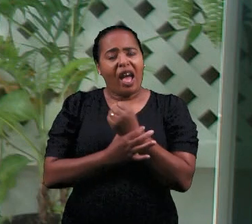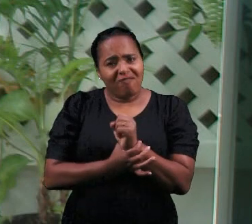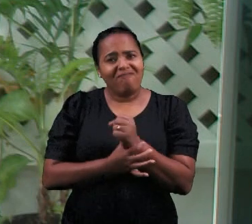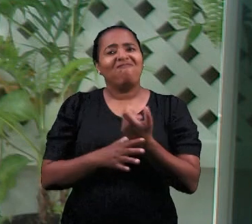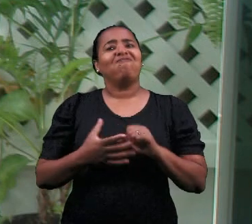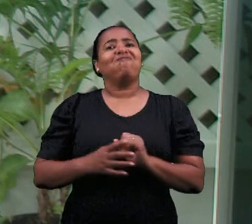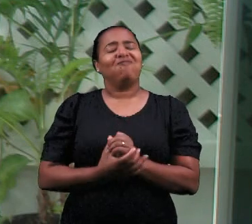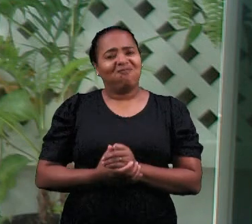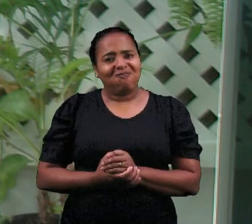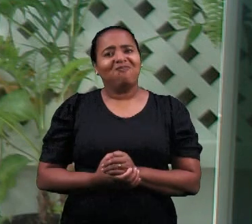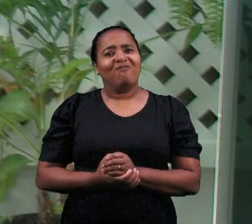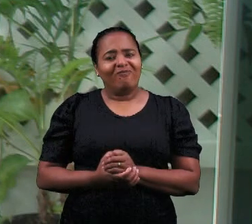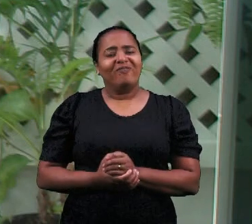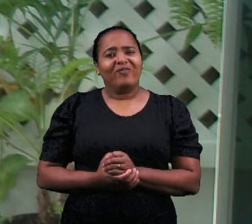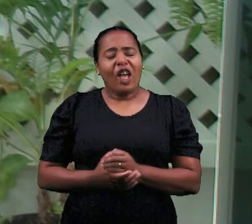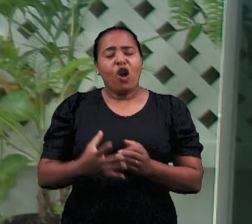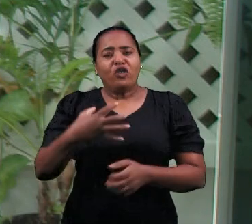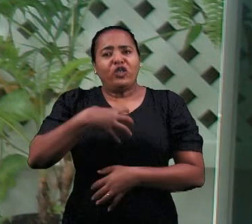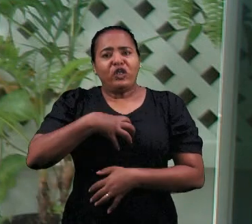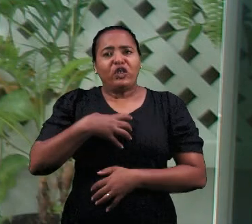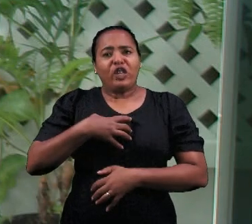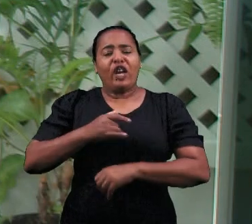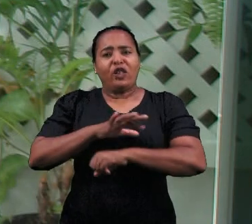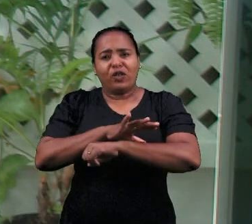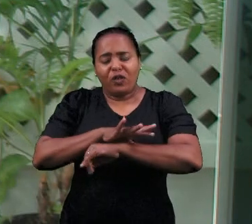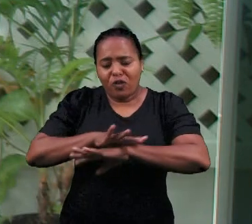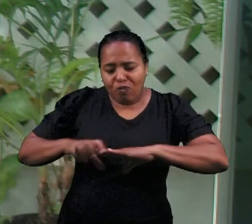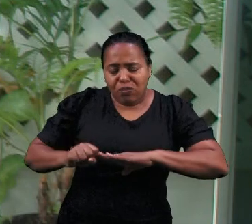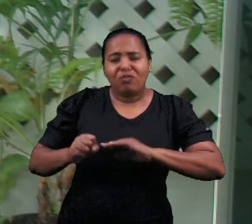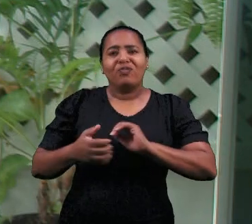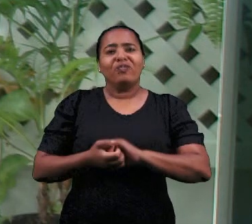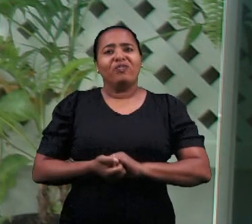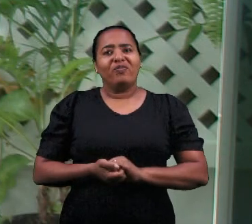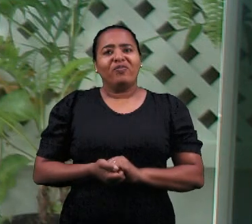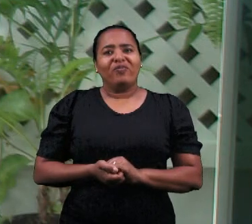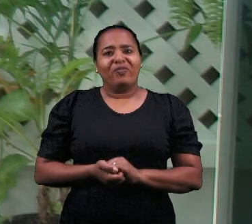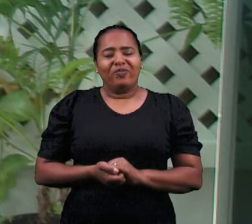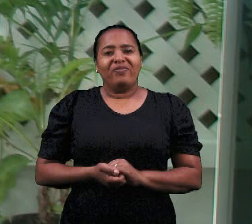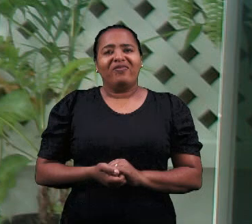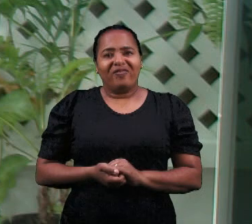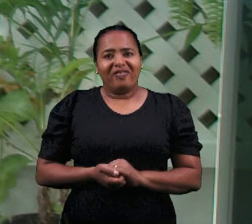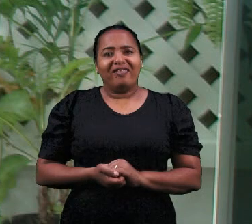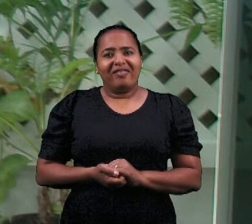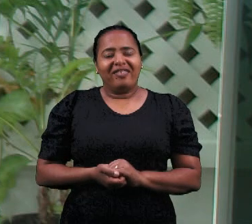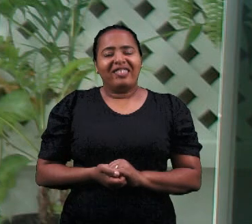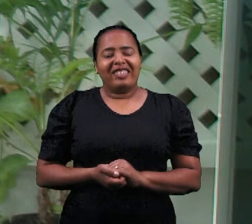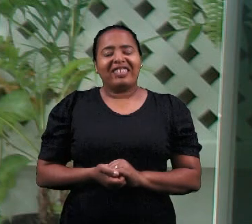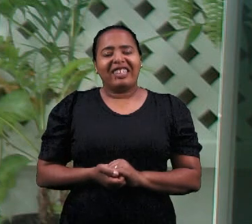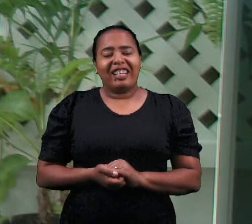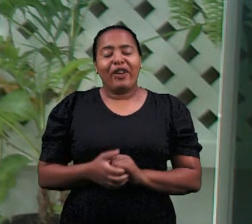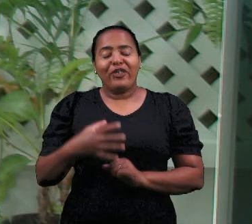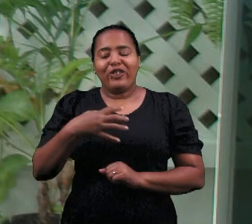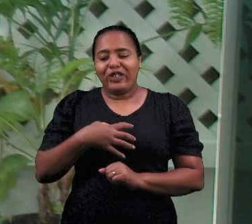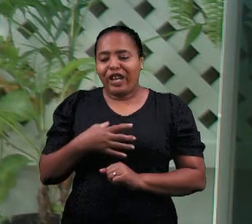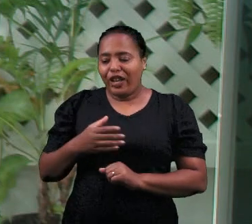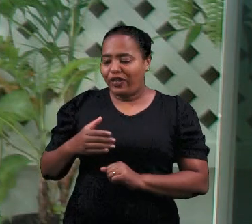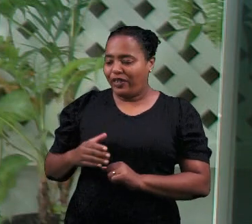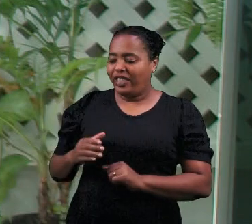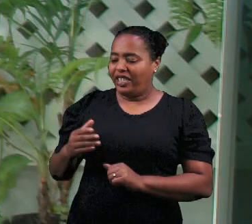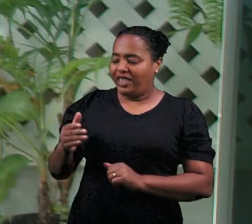thérapie. C'est une manière de prendre soin. C'est une manière de guérir. C'est une